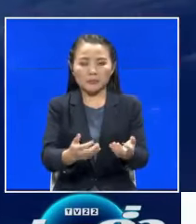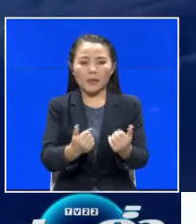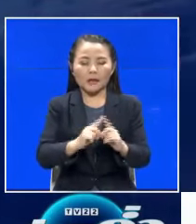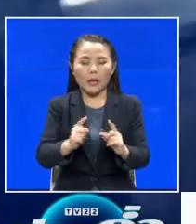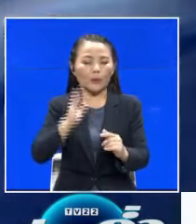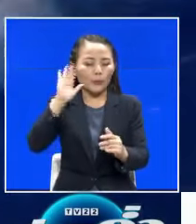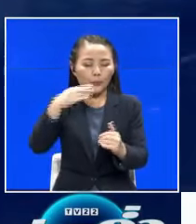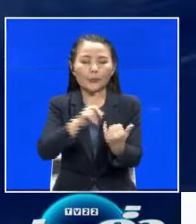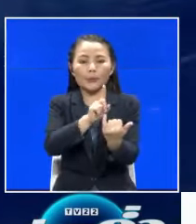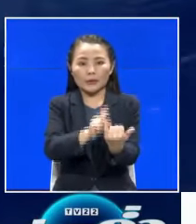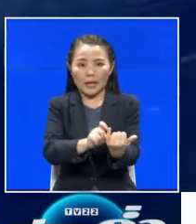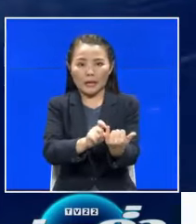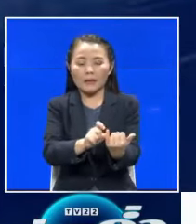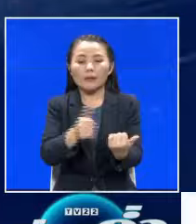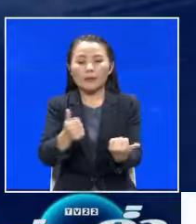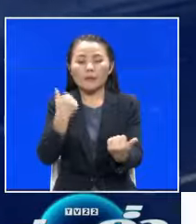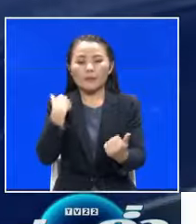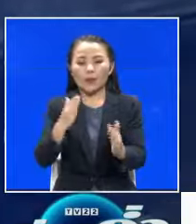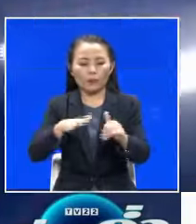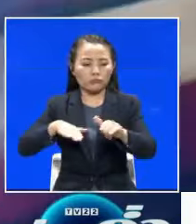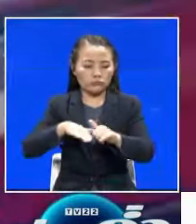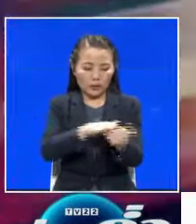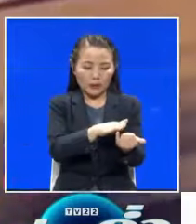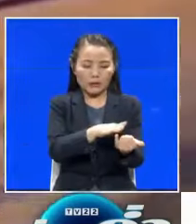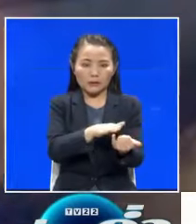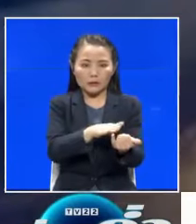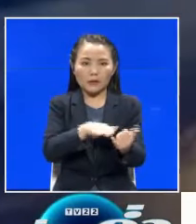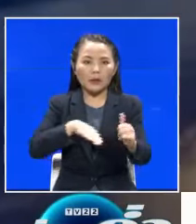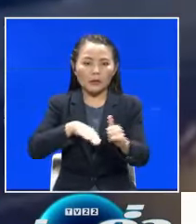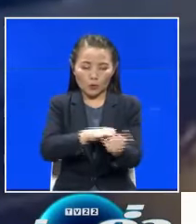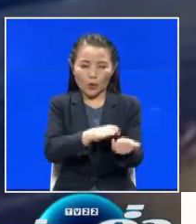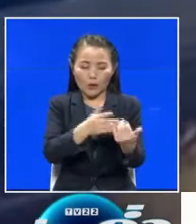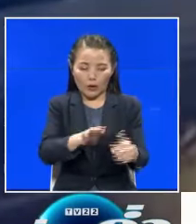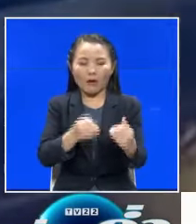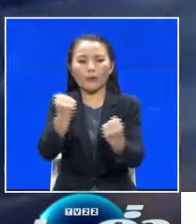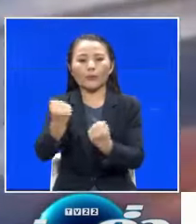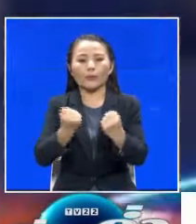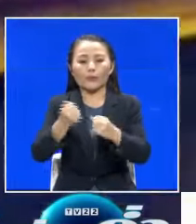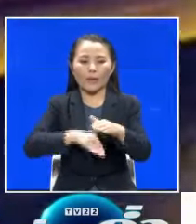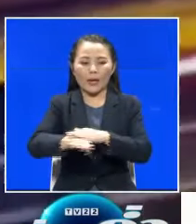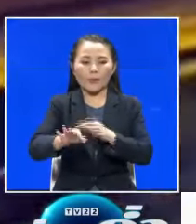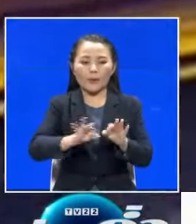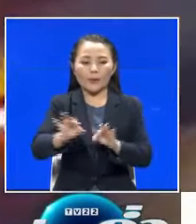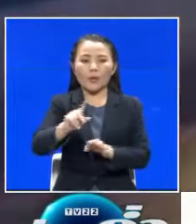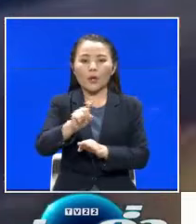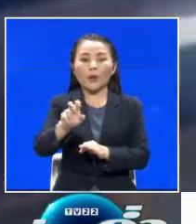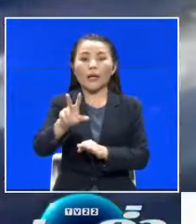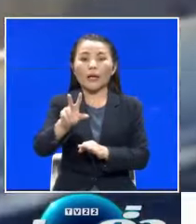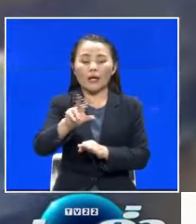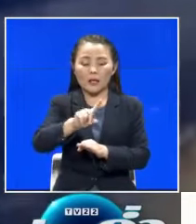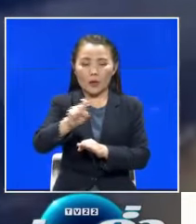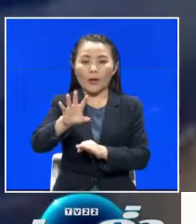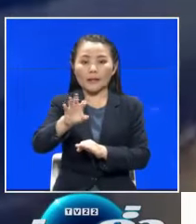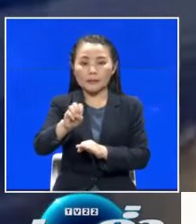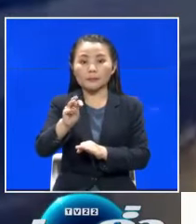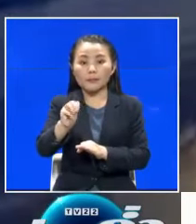เสียชีวิตค่ะแล้วหลังก่อเหตุคนขับแคปติว่าเนี่ยก็ขับหนีไปนะขับหนีไปประมาณ150 เมตรอะค่ะตำรวจ